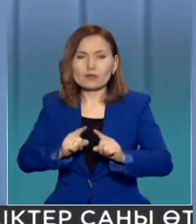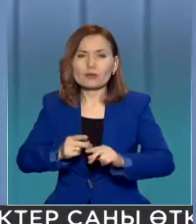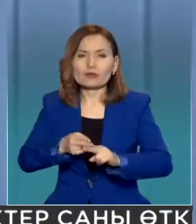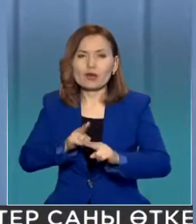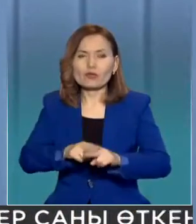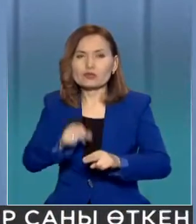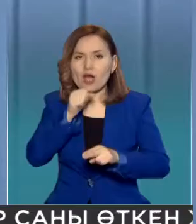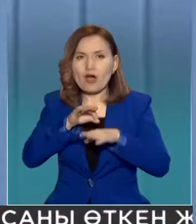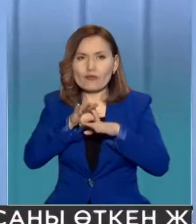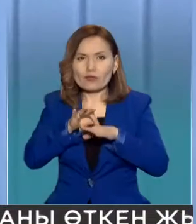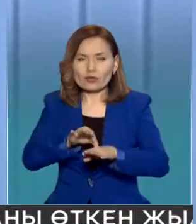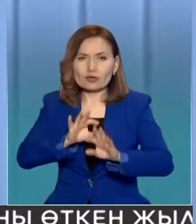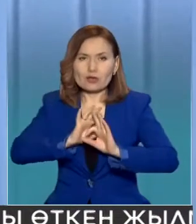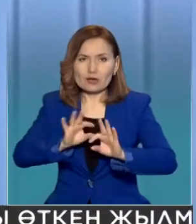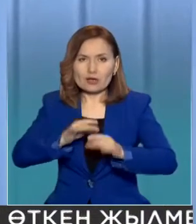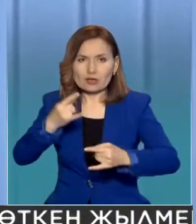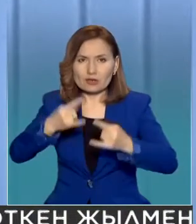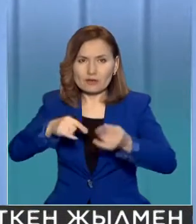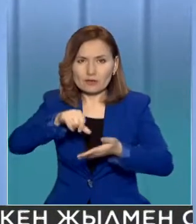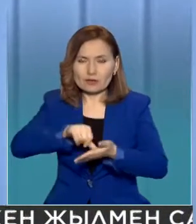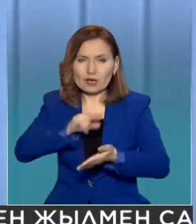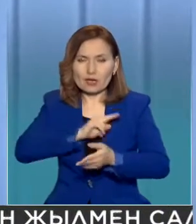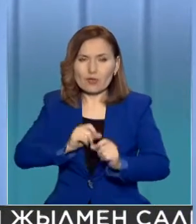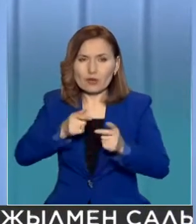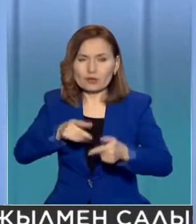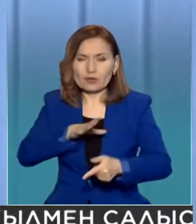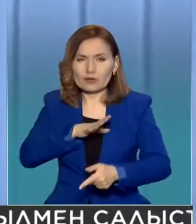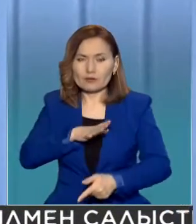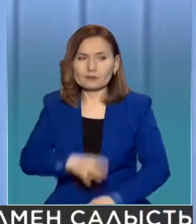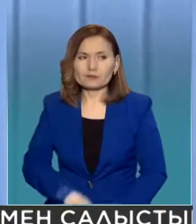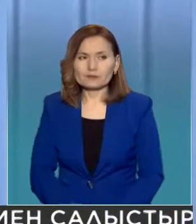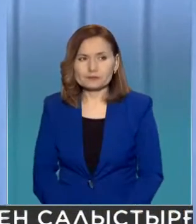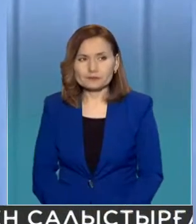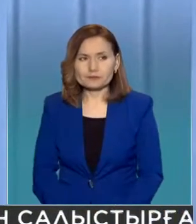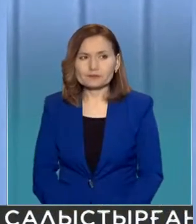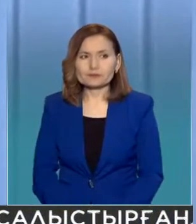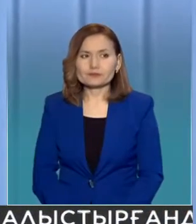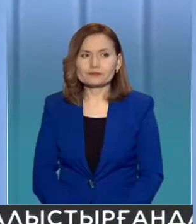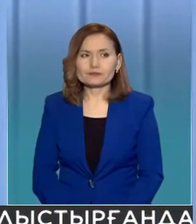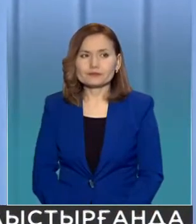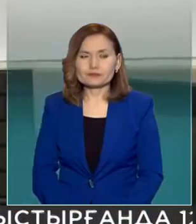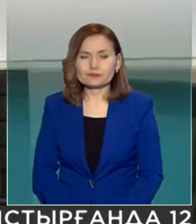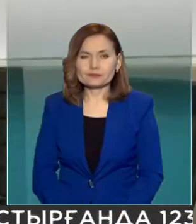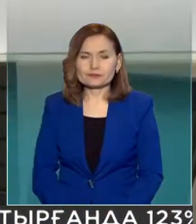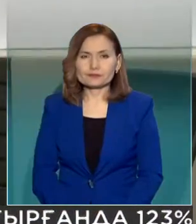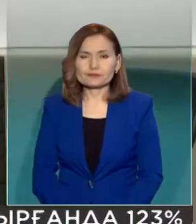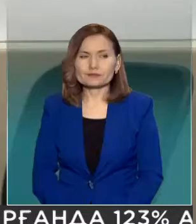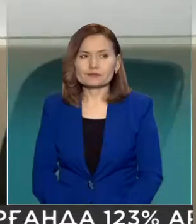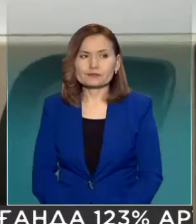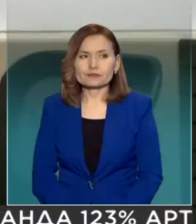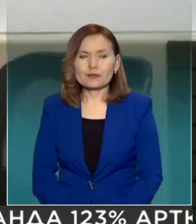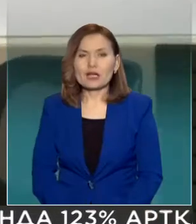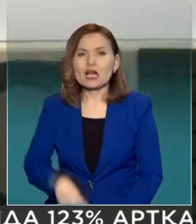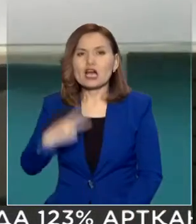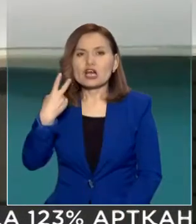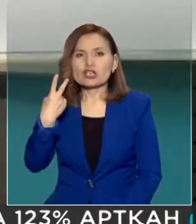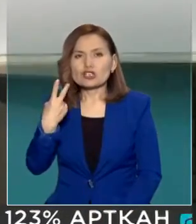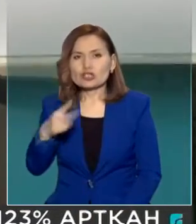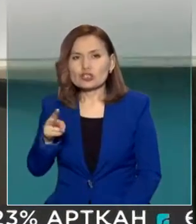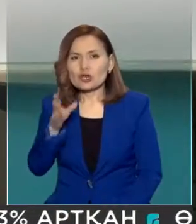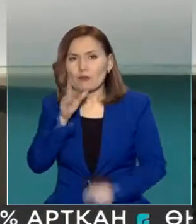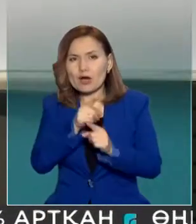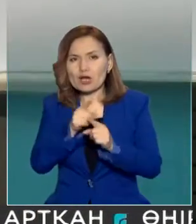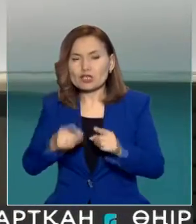Бүгін бейсенбі, шілденің 7-сі. Кешкі хабарларымыз сағат 17-де басталады. 20 жылға жоқ теледидардан ел